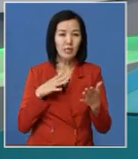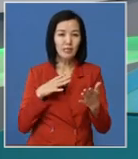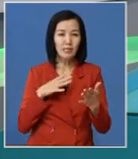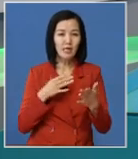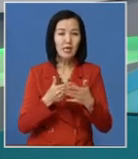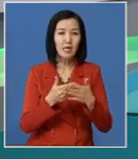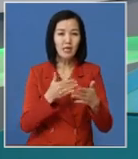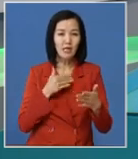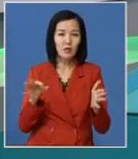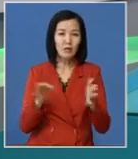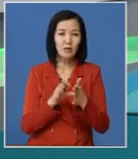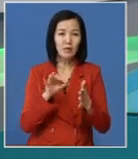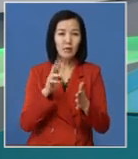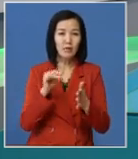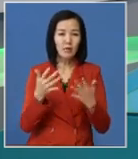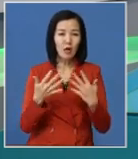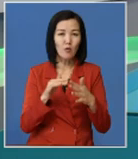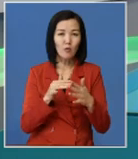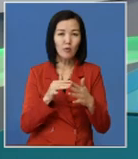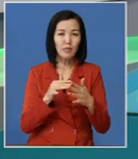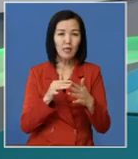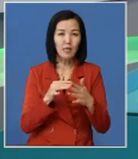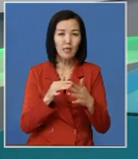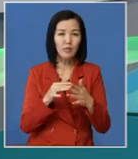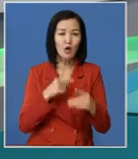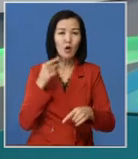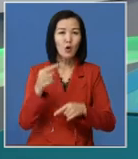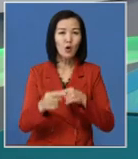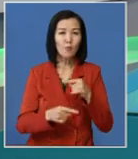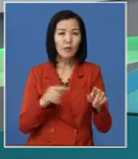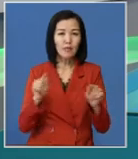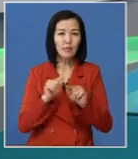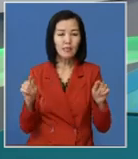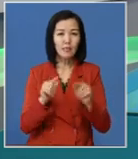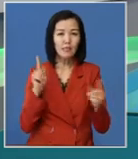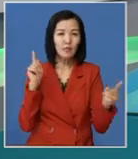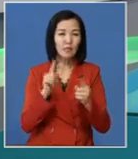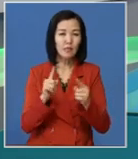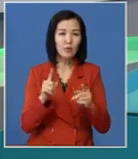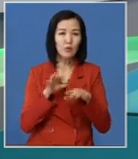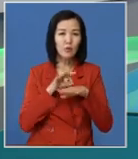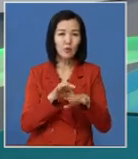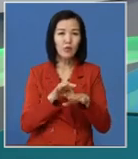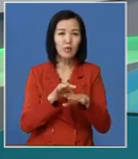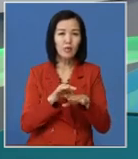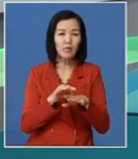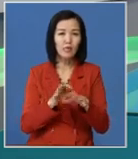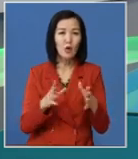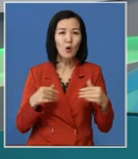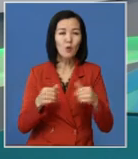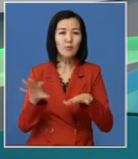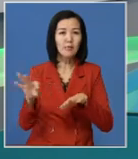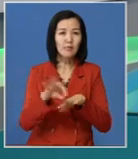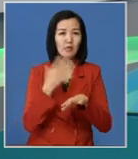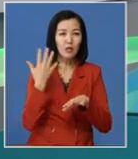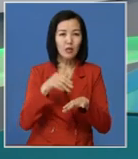алдын алу мақсатында Еңбек ауылында шаңырақ жарастығы атты ұрпақтар сабақтастығын насихаттаған кездесу өтті. Шараға отбасын құрғанына жарты